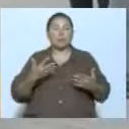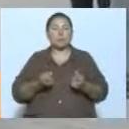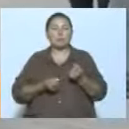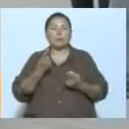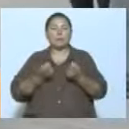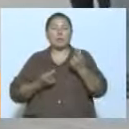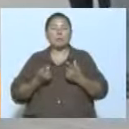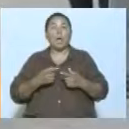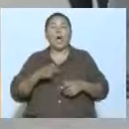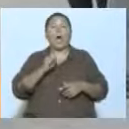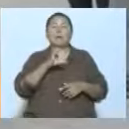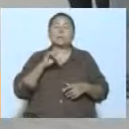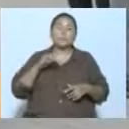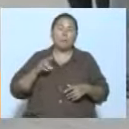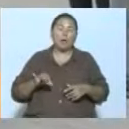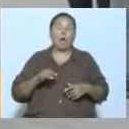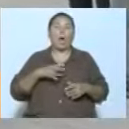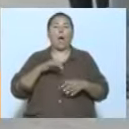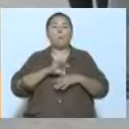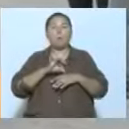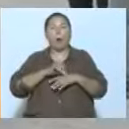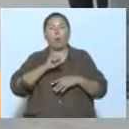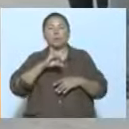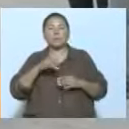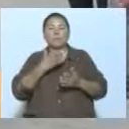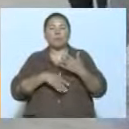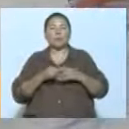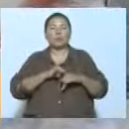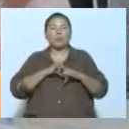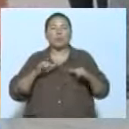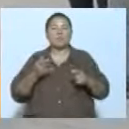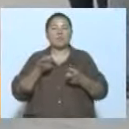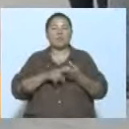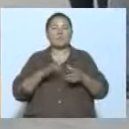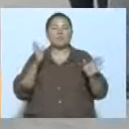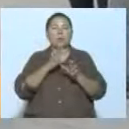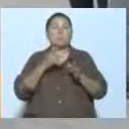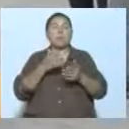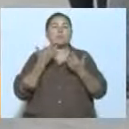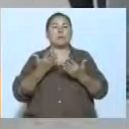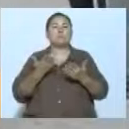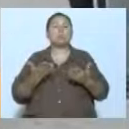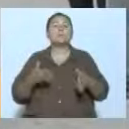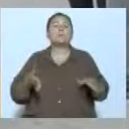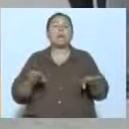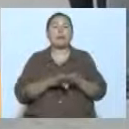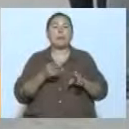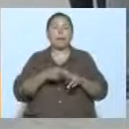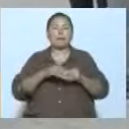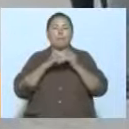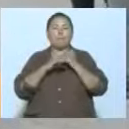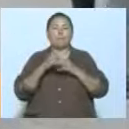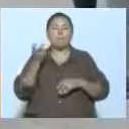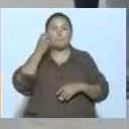случаи астмы, аутизма. Увеличилось число инвалидов. Все это связано с экологией. Мы требуем закрыть этот полигон. Также рядом